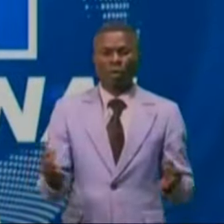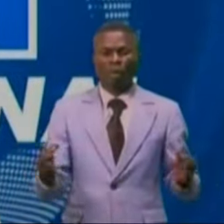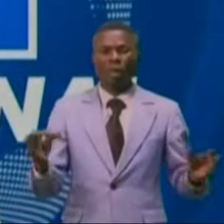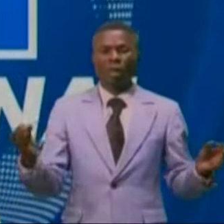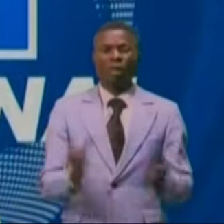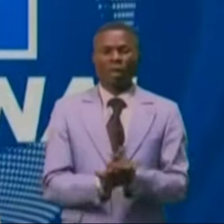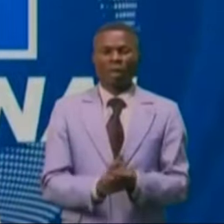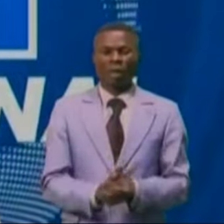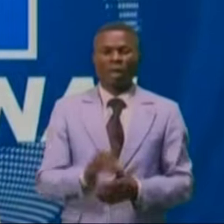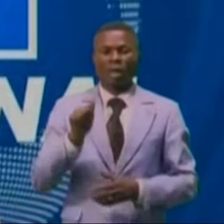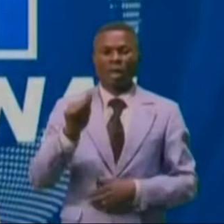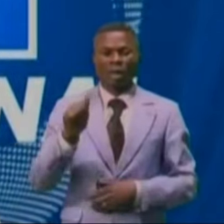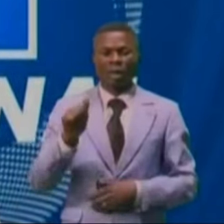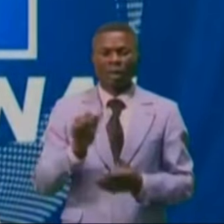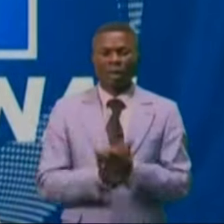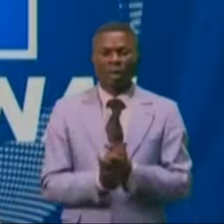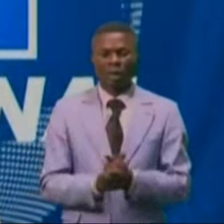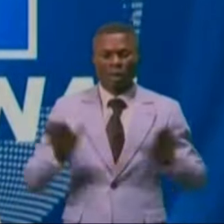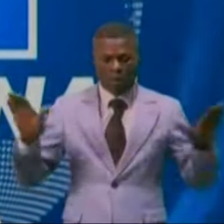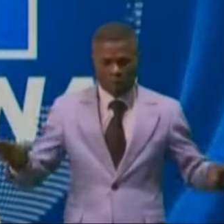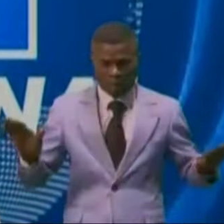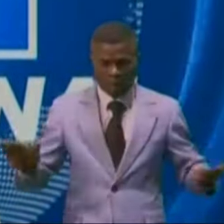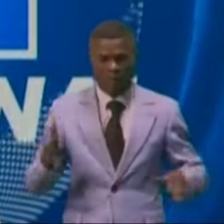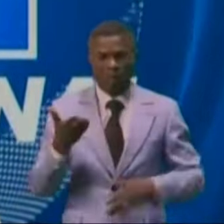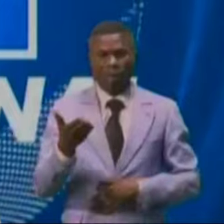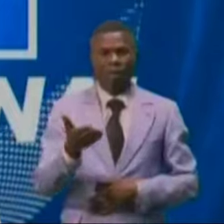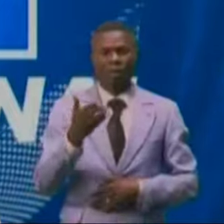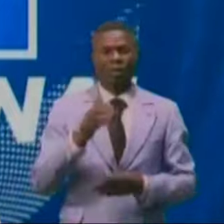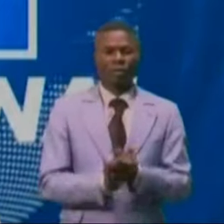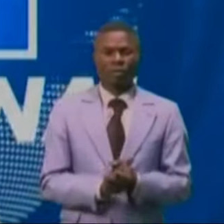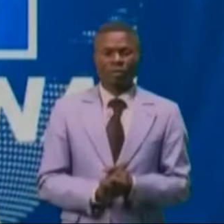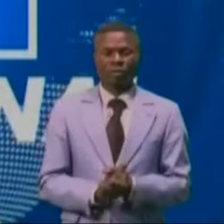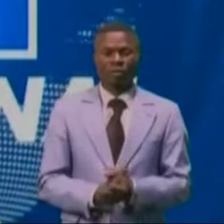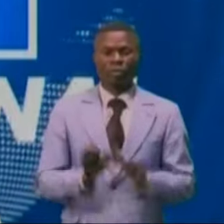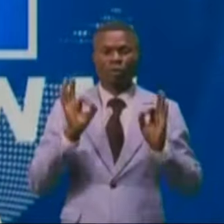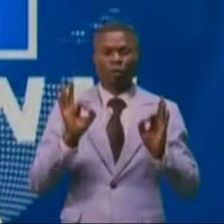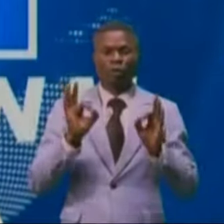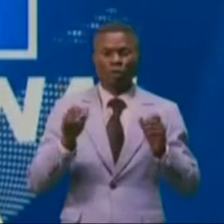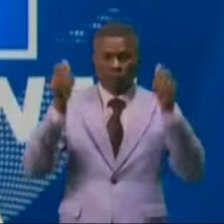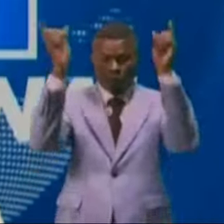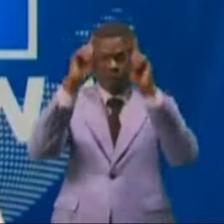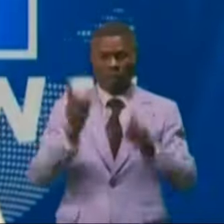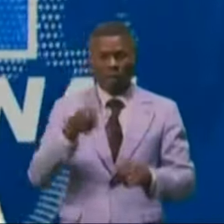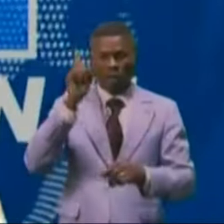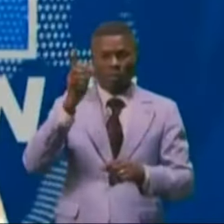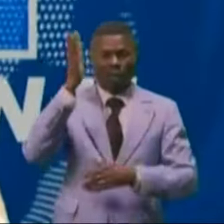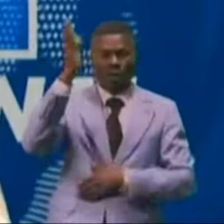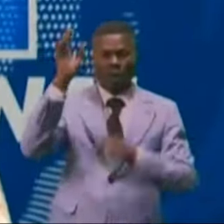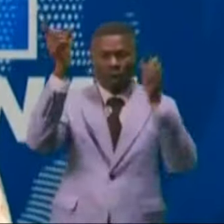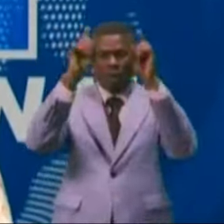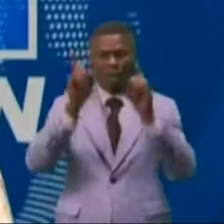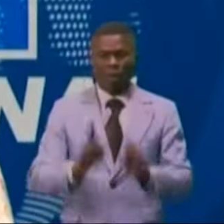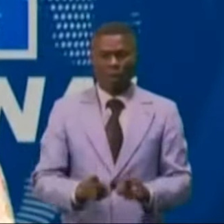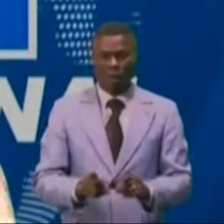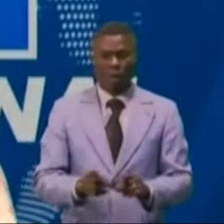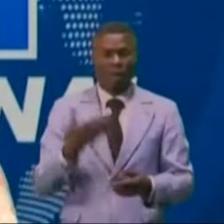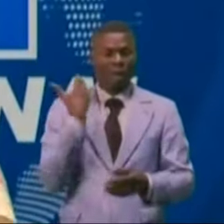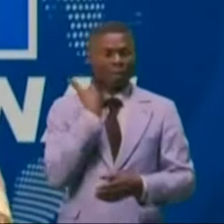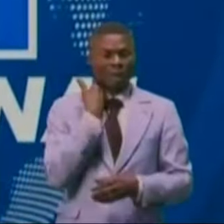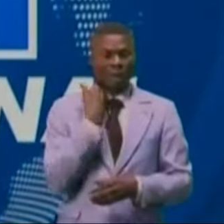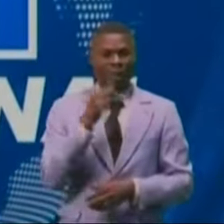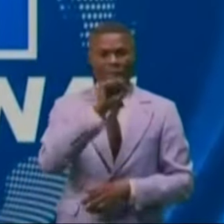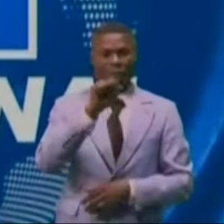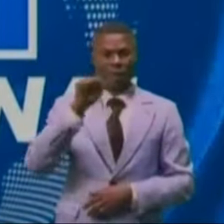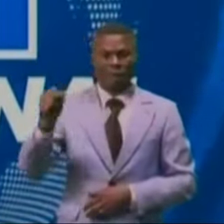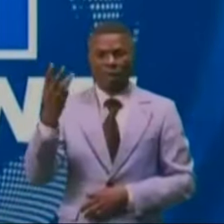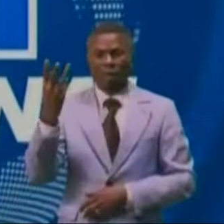de Eid Eik Kebir Tabaski. Une innovation en Afrique, le tout premier congrès africain sur la drépanocytose. Trois jours